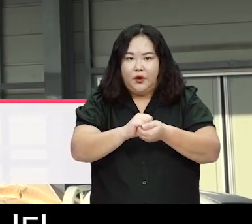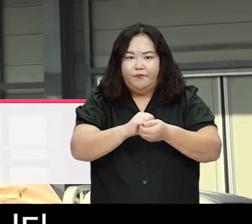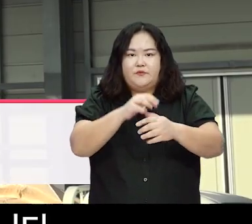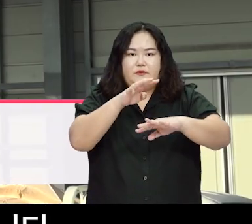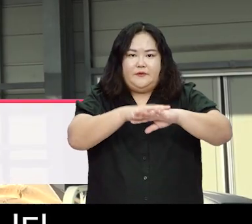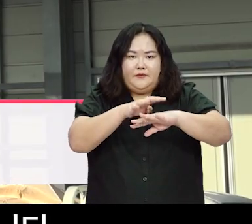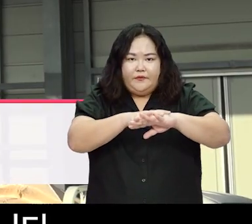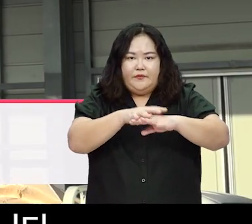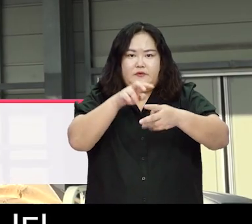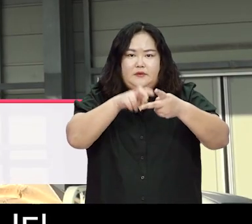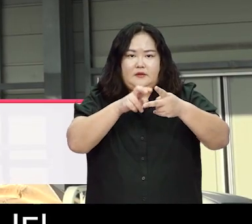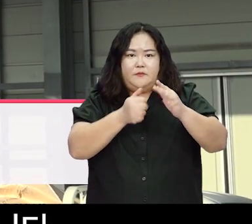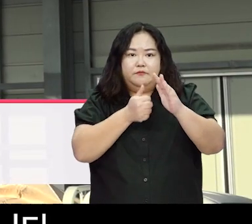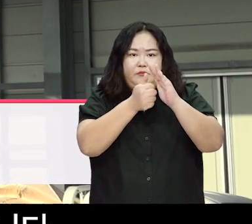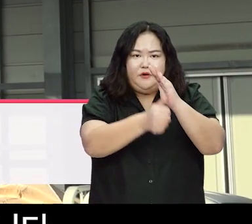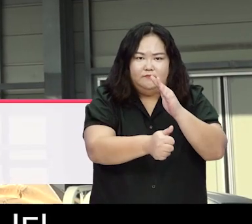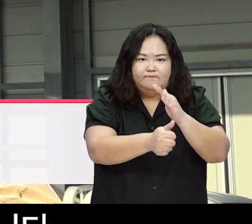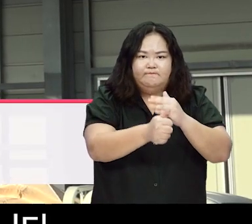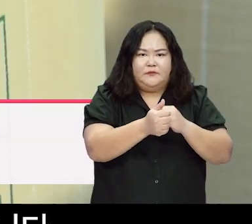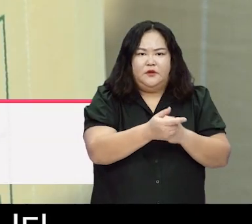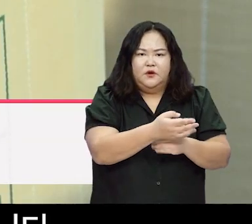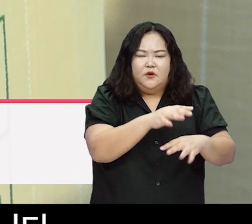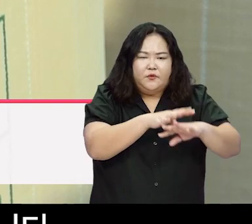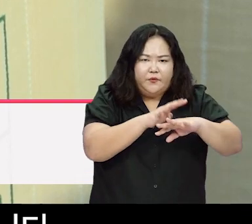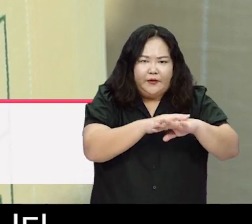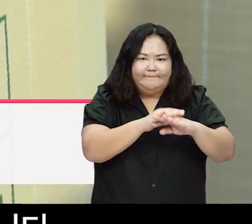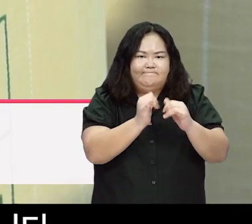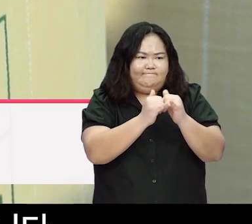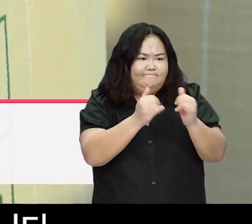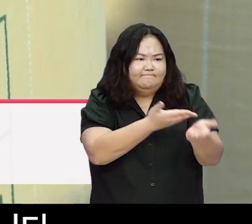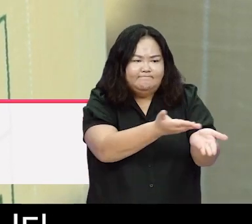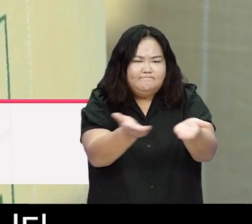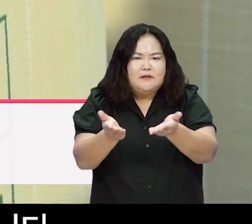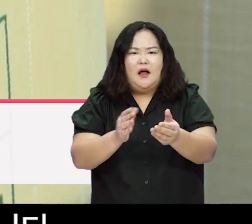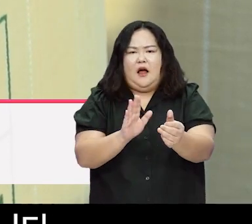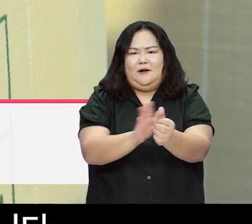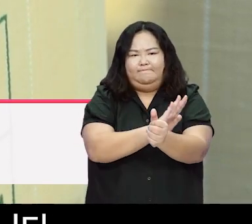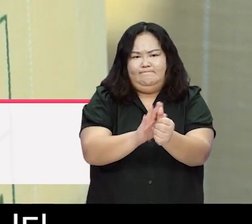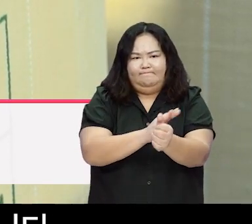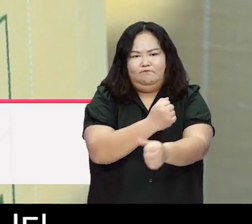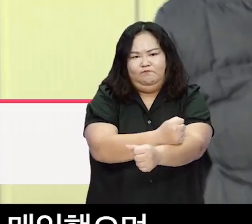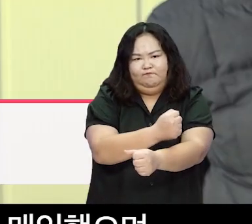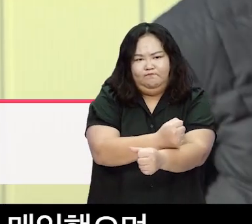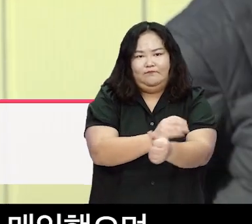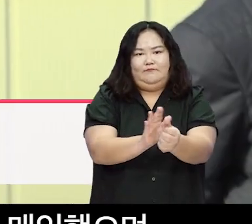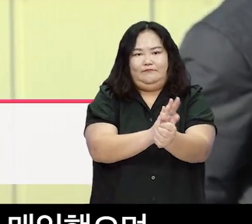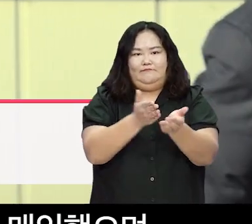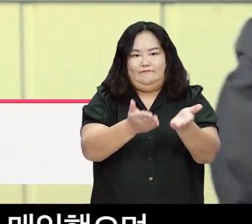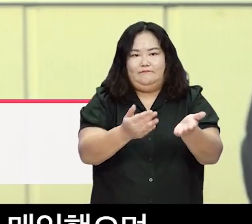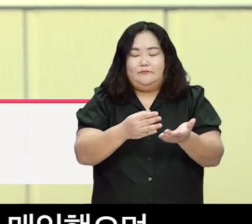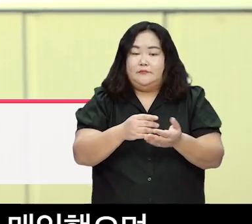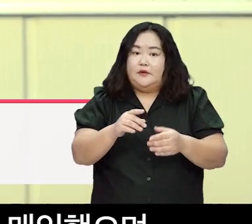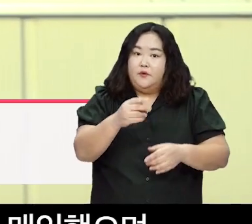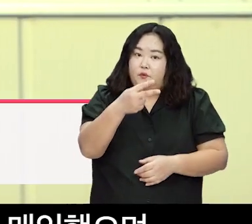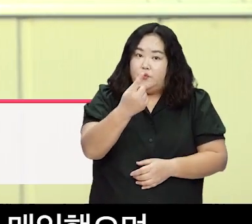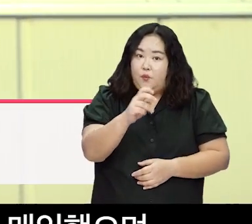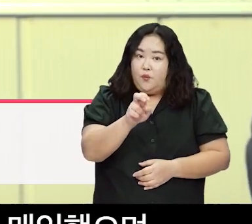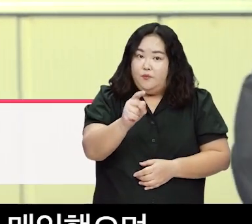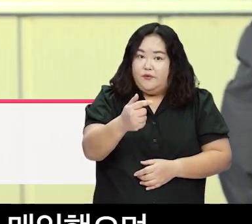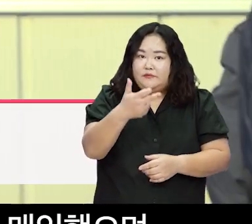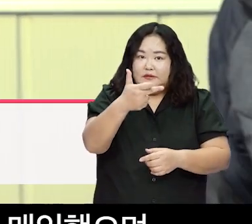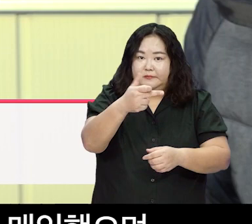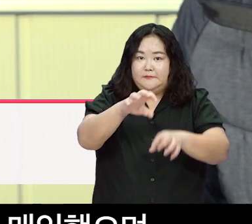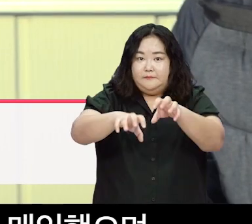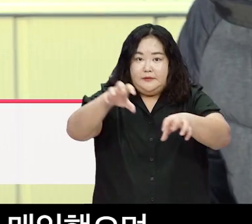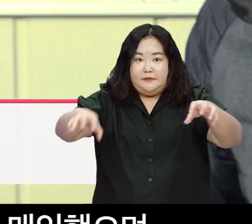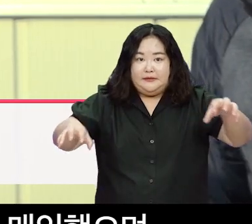농산물 종합 요통 센터를 방문해 공공 비충 미국 추라 농업인을 격려했습니다 천안시는 이날 동면 17개